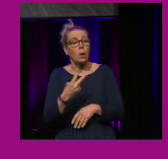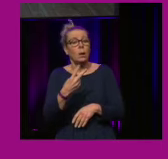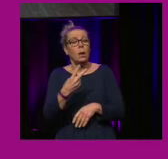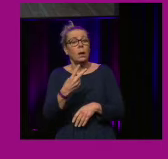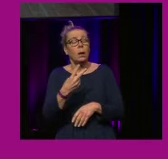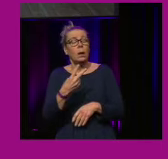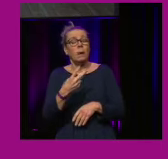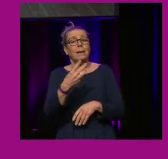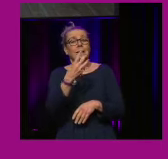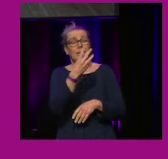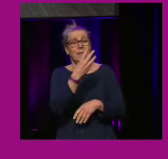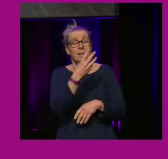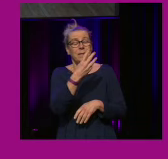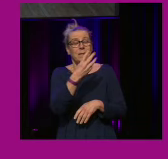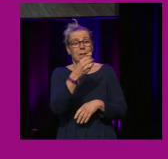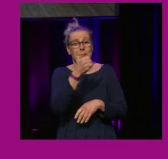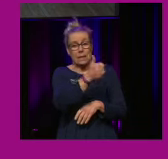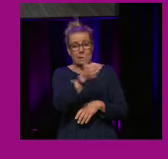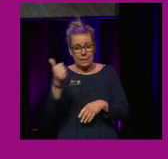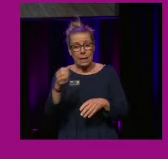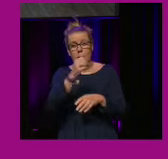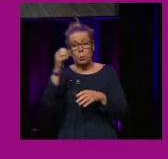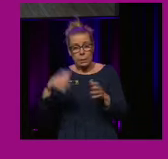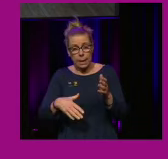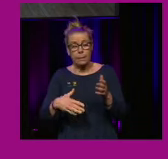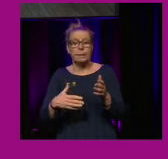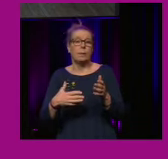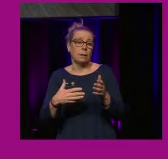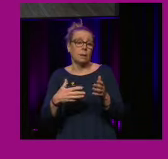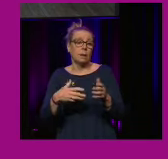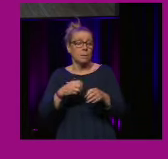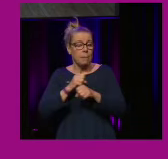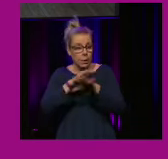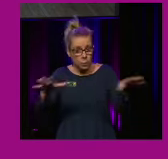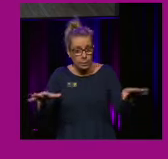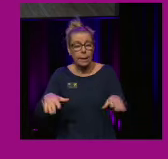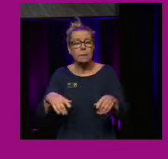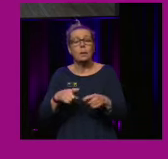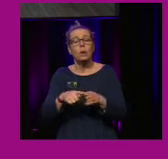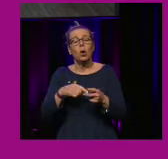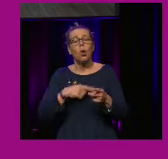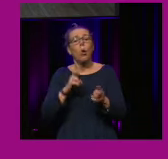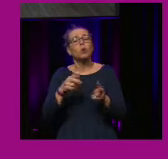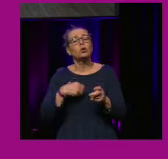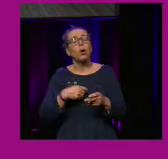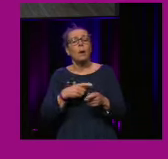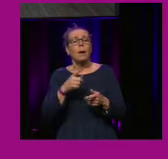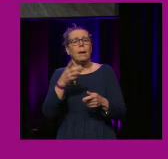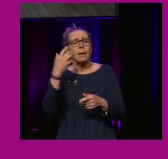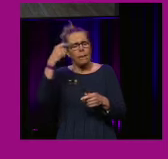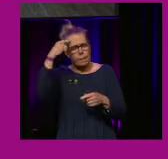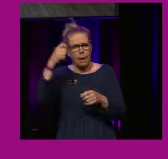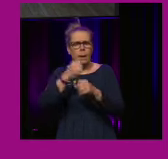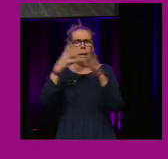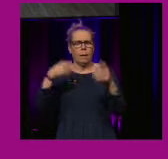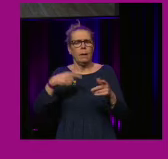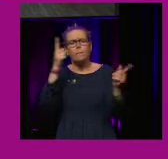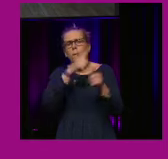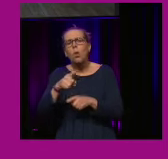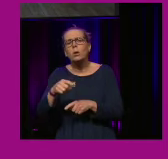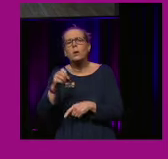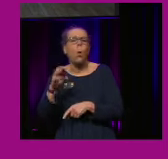majoritet. Och man kan också tänka sig att grundlagen ska ändras genom en folkomröstning. Om vi ska ta ett